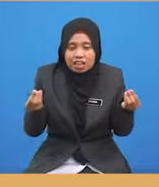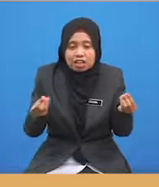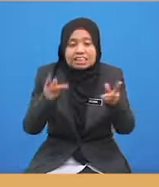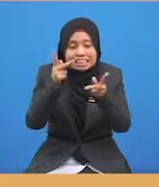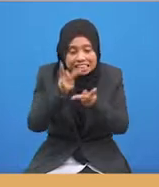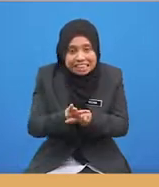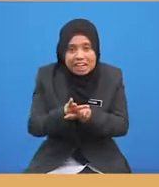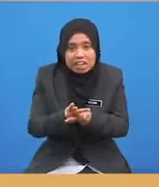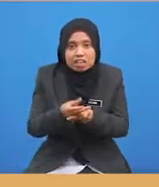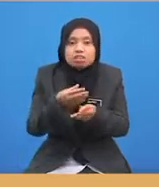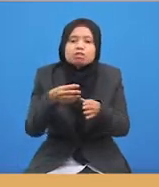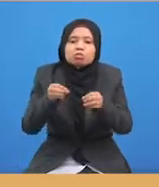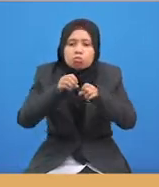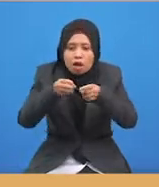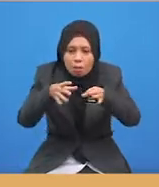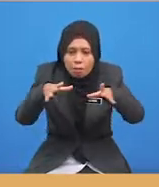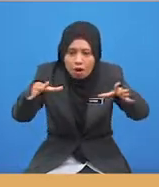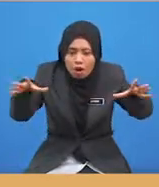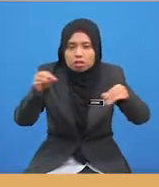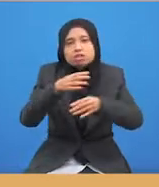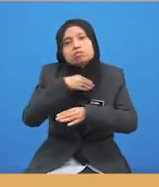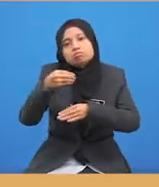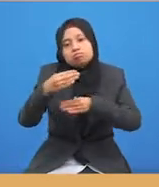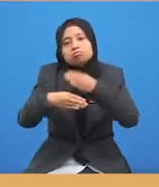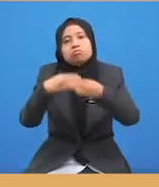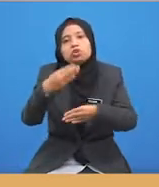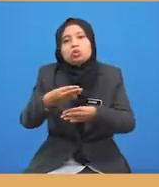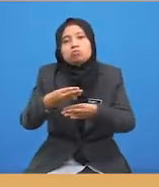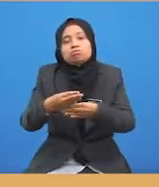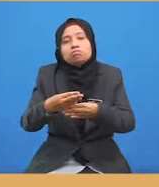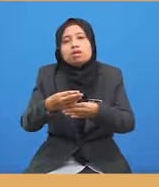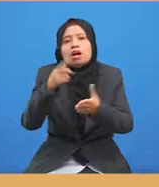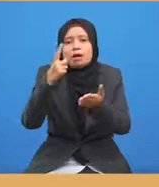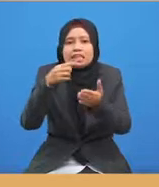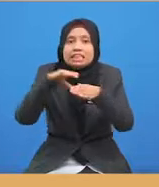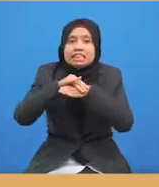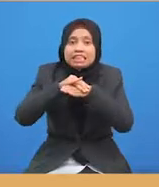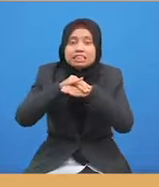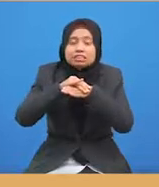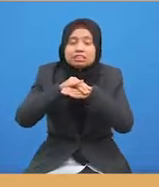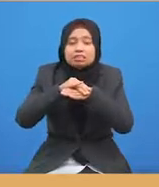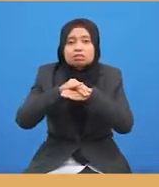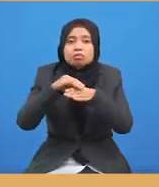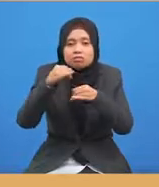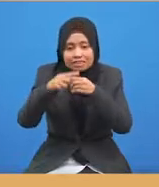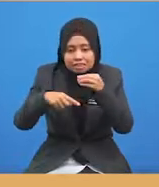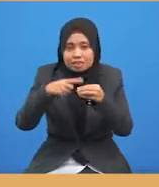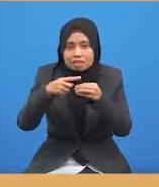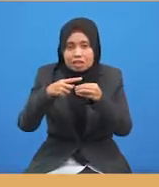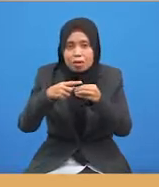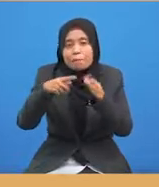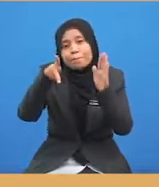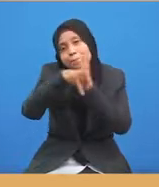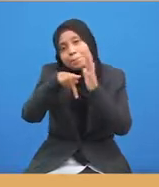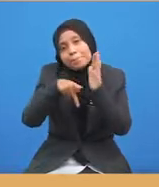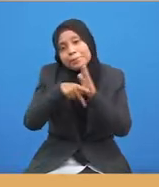kekal sehingga berkembang dan maju. Kandungan Hadarah menyebut mengenai